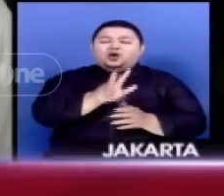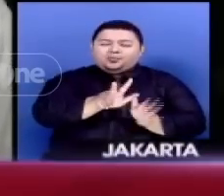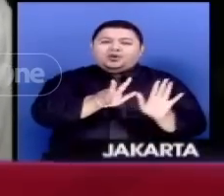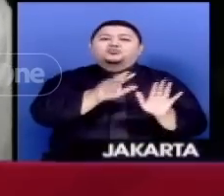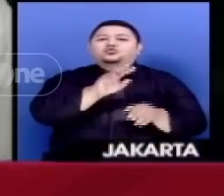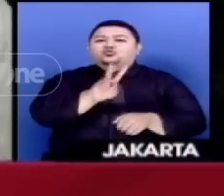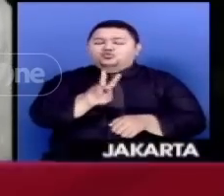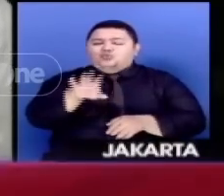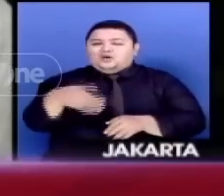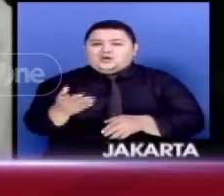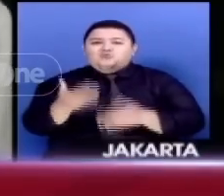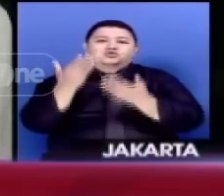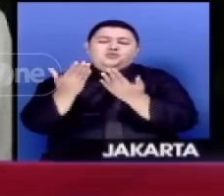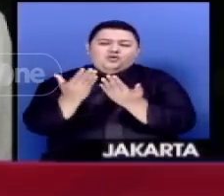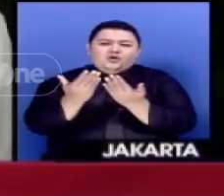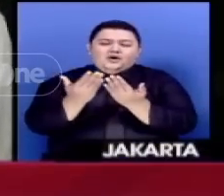Ya mudah-mudahan